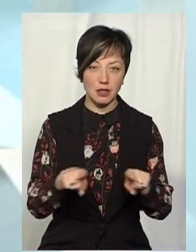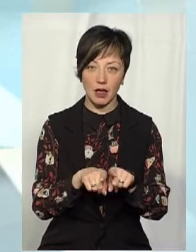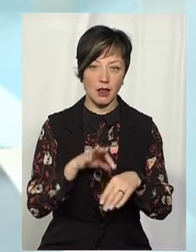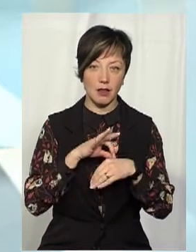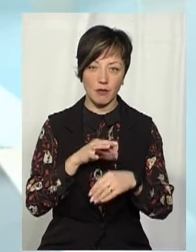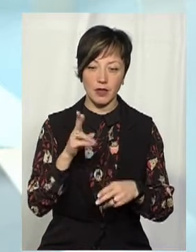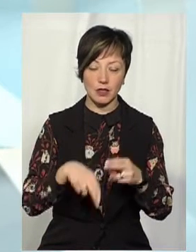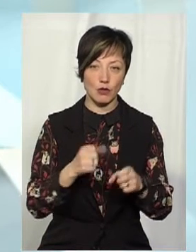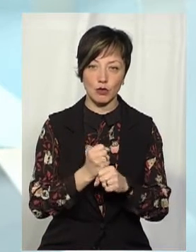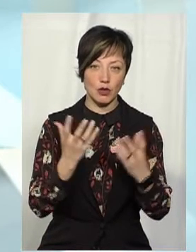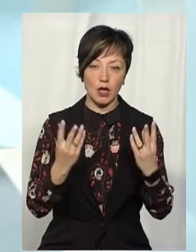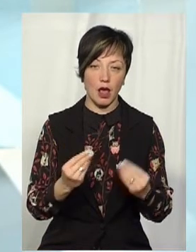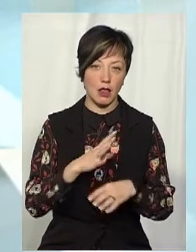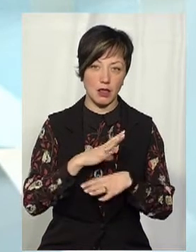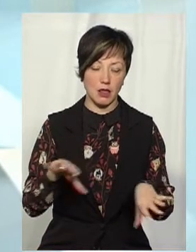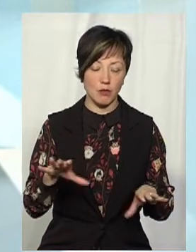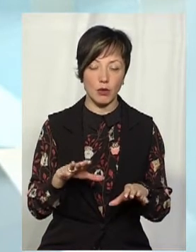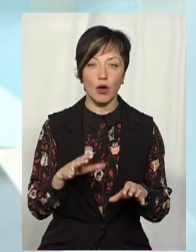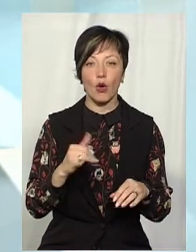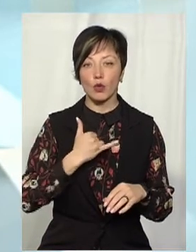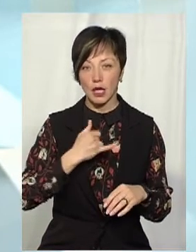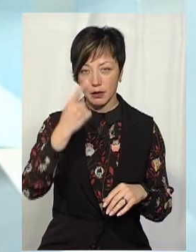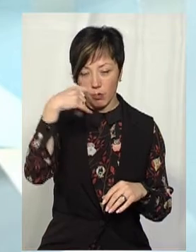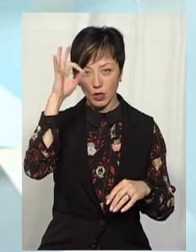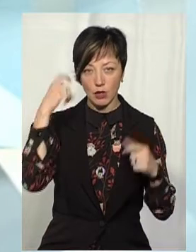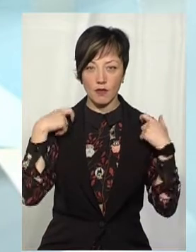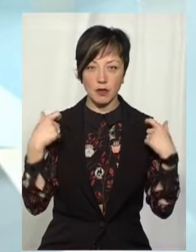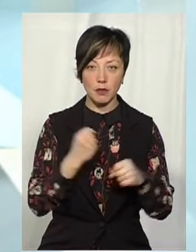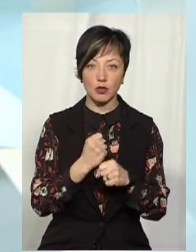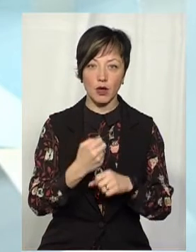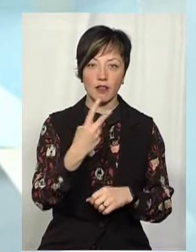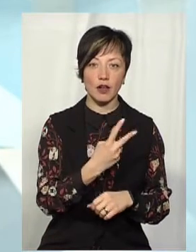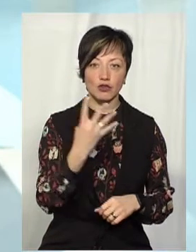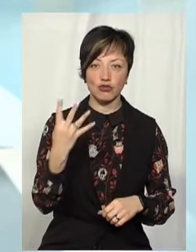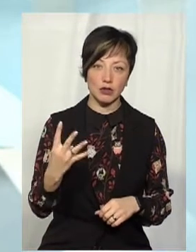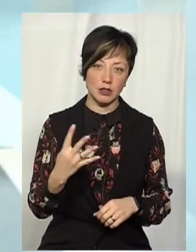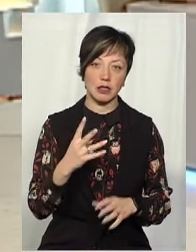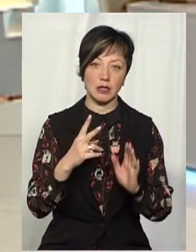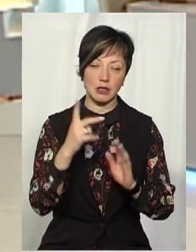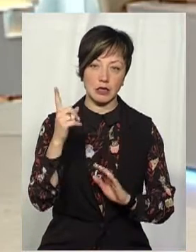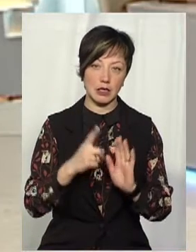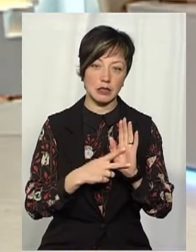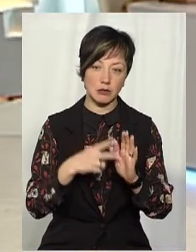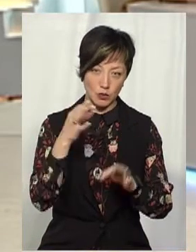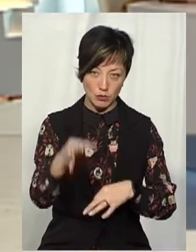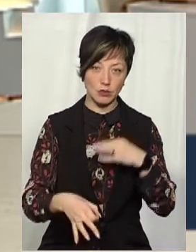такий в кінці робочого дня не робили, тому що в нас поліцейський офіцер громади працює 24/7, грубо